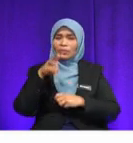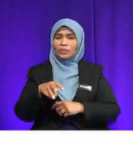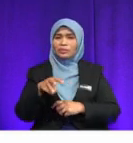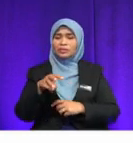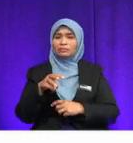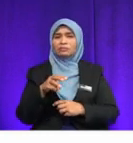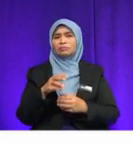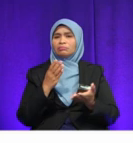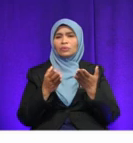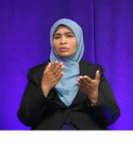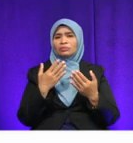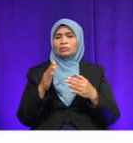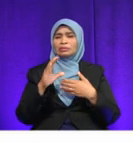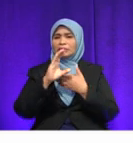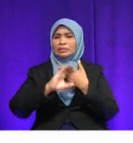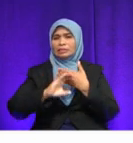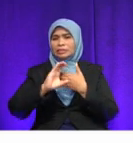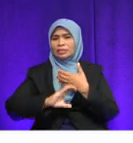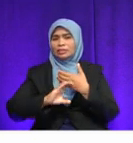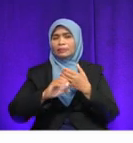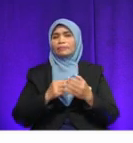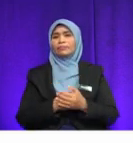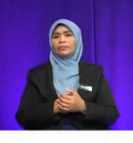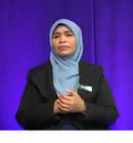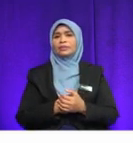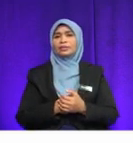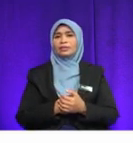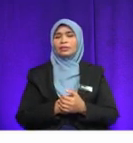Cedera yang sangat-sangat amat amat Dahsyat